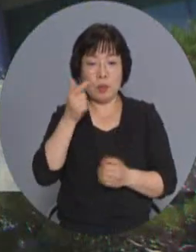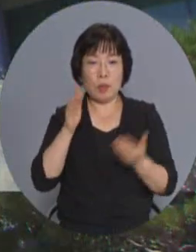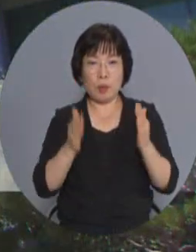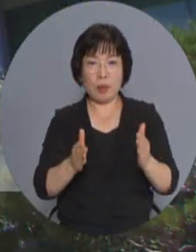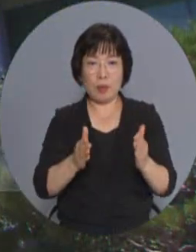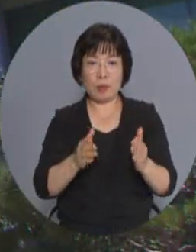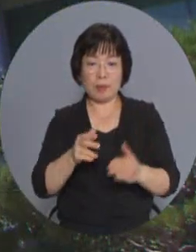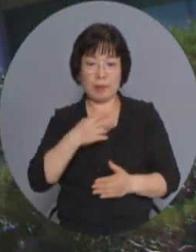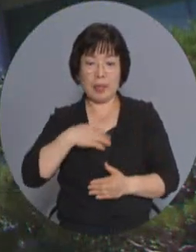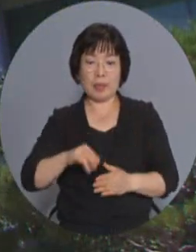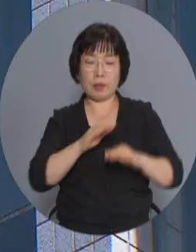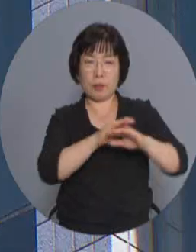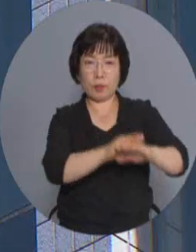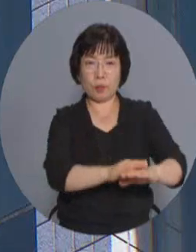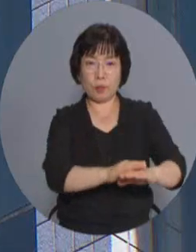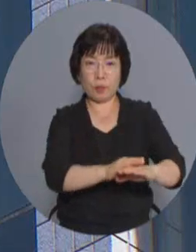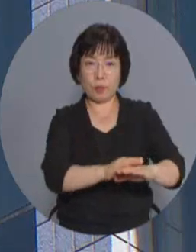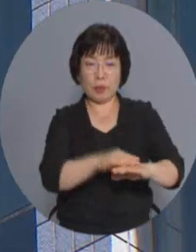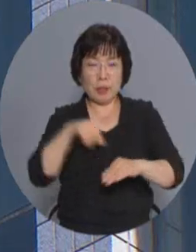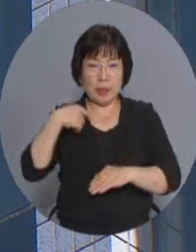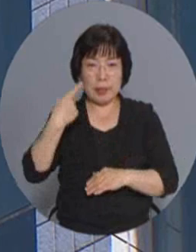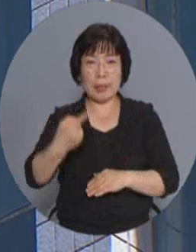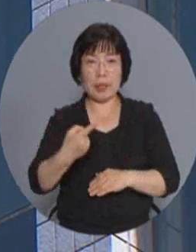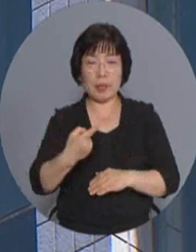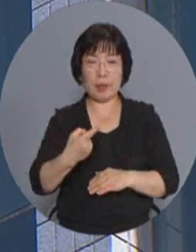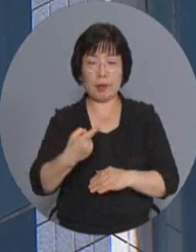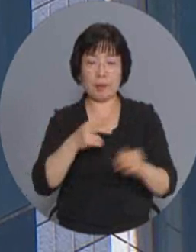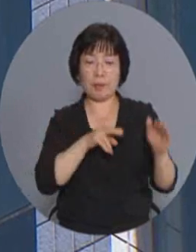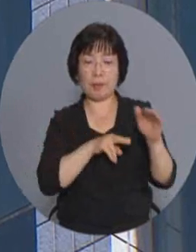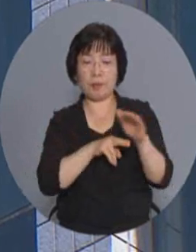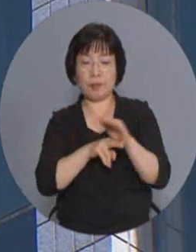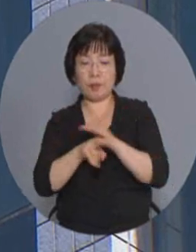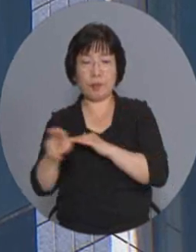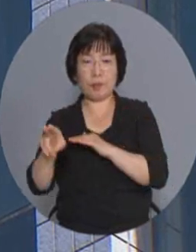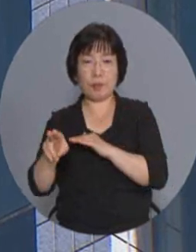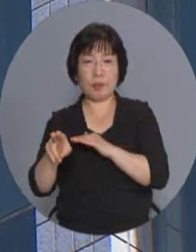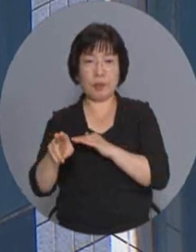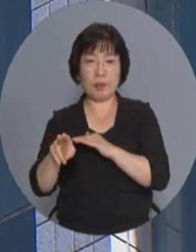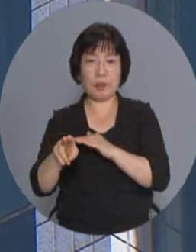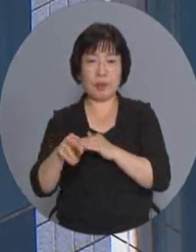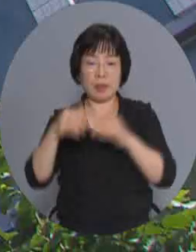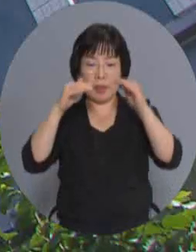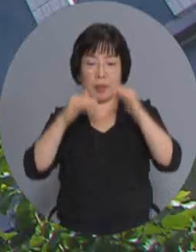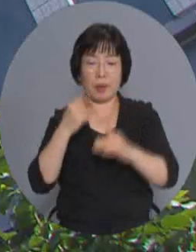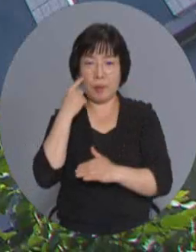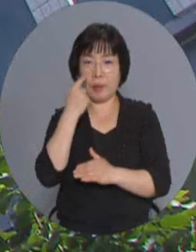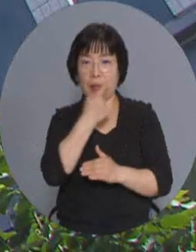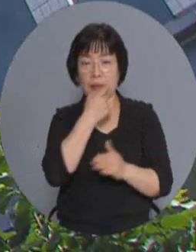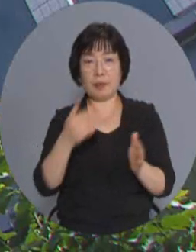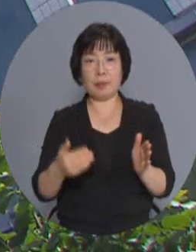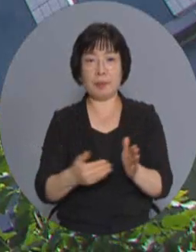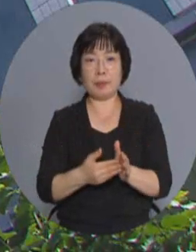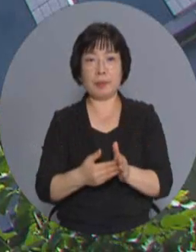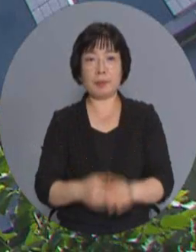폐기물을 6개월 동안 임시 보관한 뒤 보관 기간이 끝나자 잠적한 사실을 확인했습니다 니다